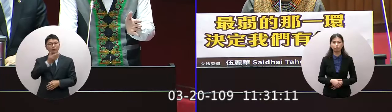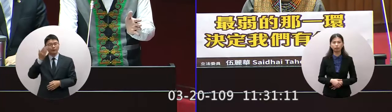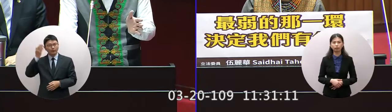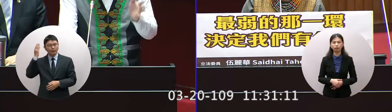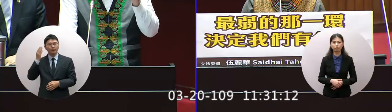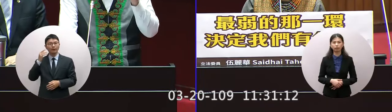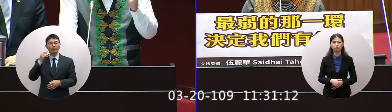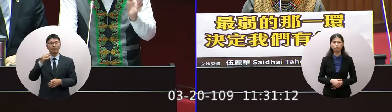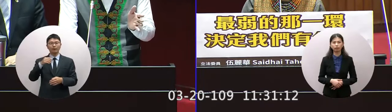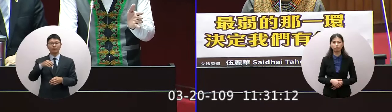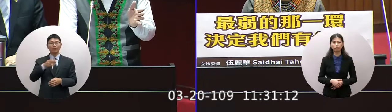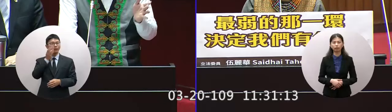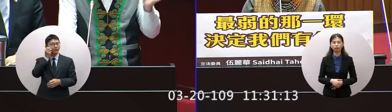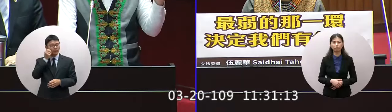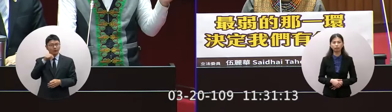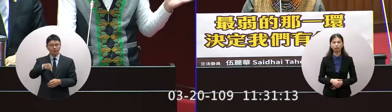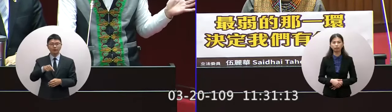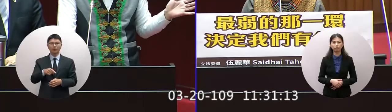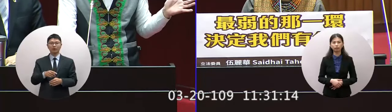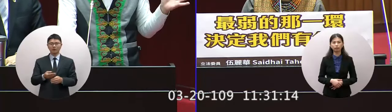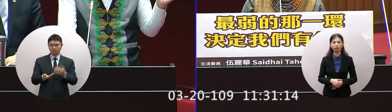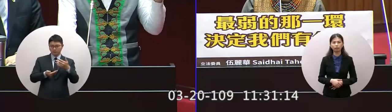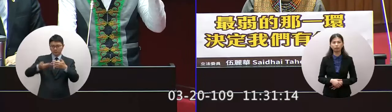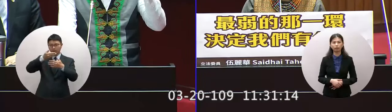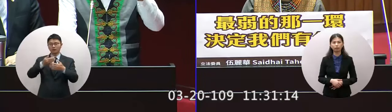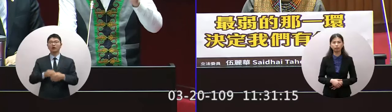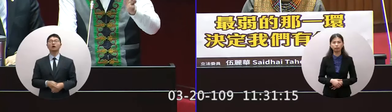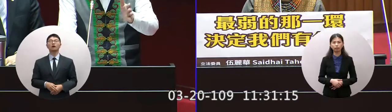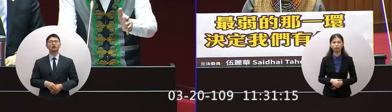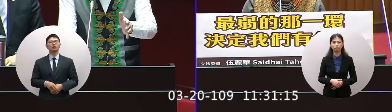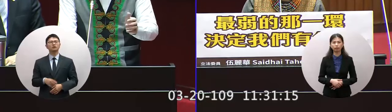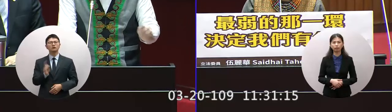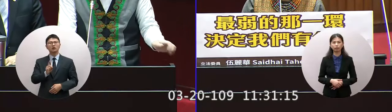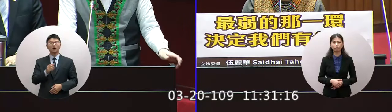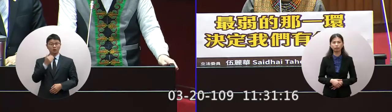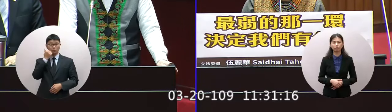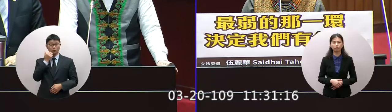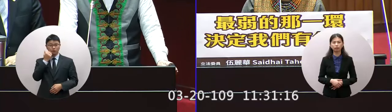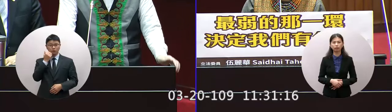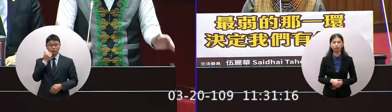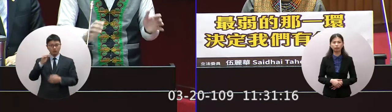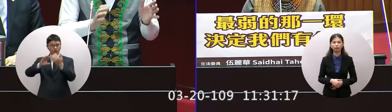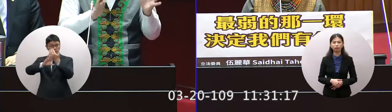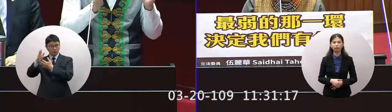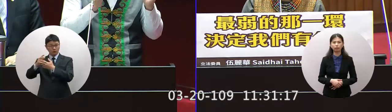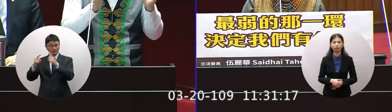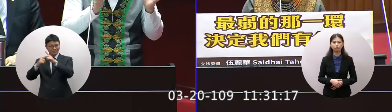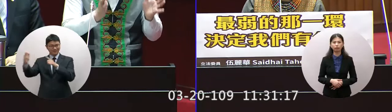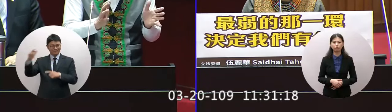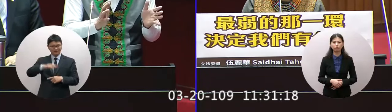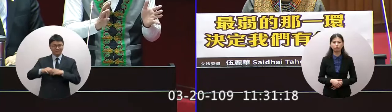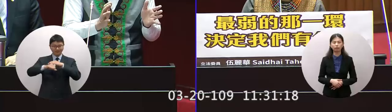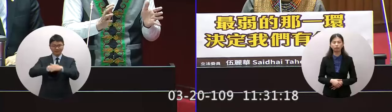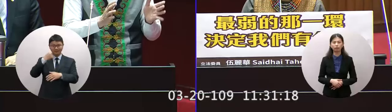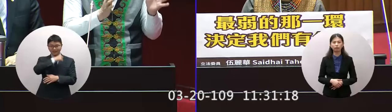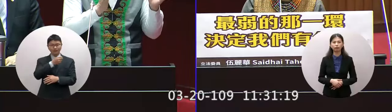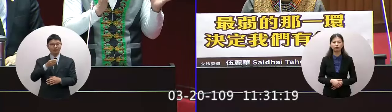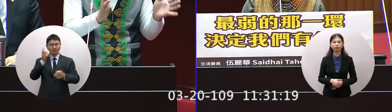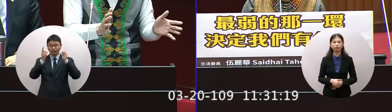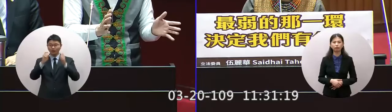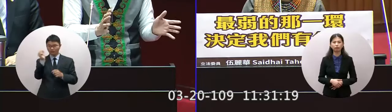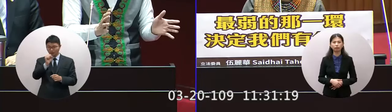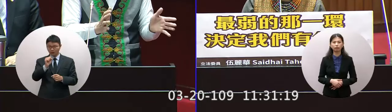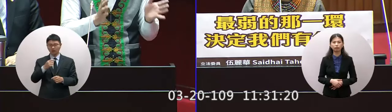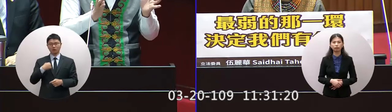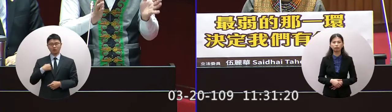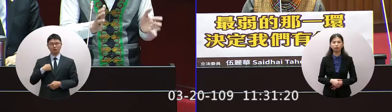这一段时间，在防疫期间，国外游客没有办法进入到台湾的情况之下呢，我们把我们的部落的整个